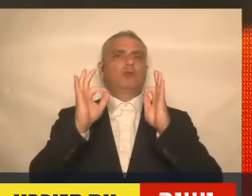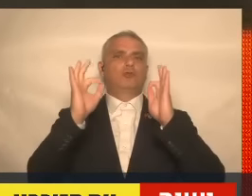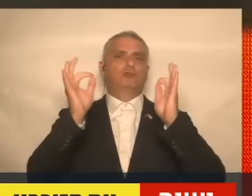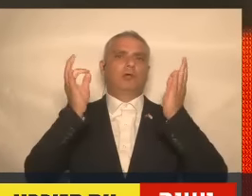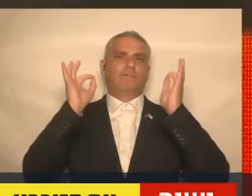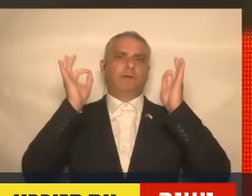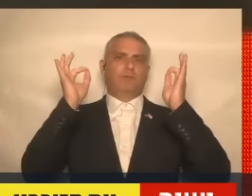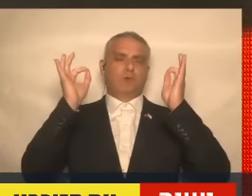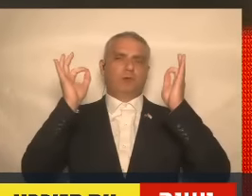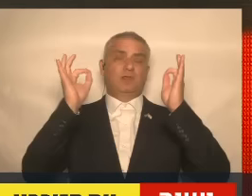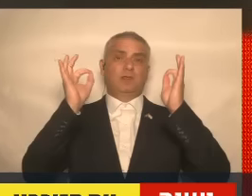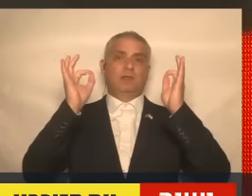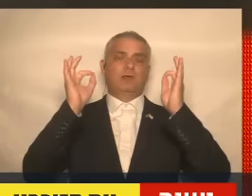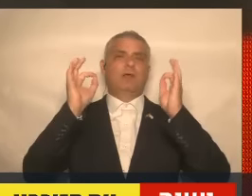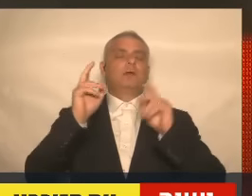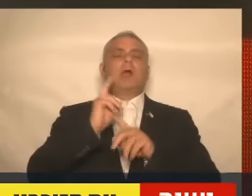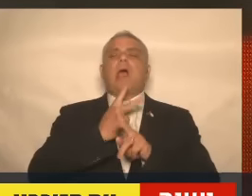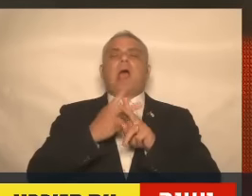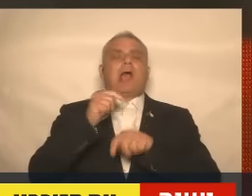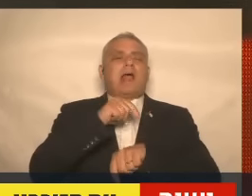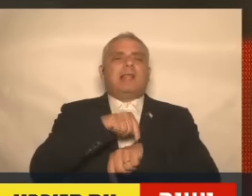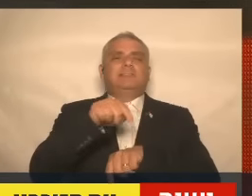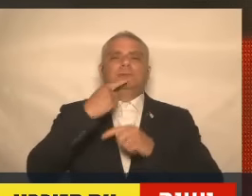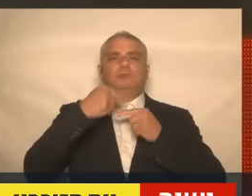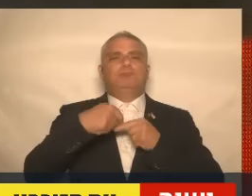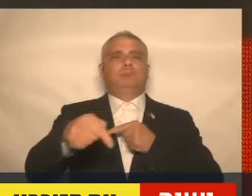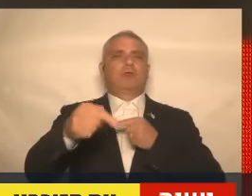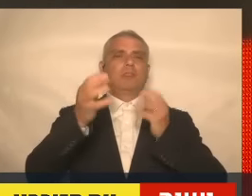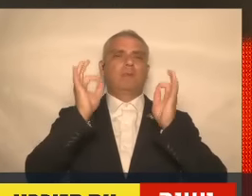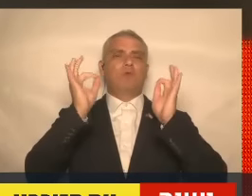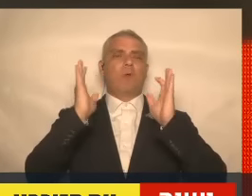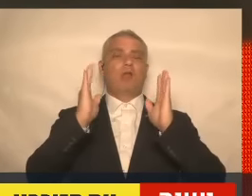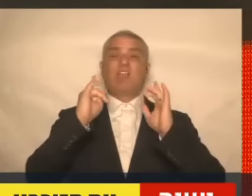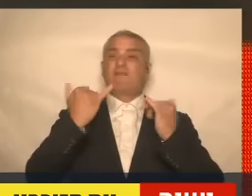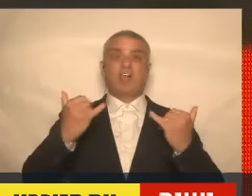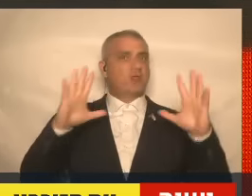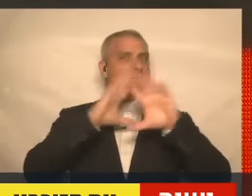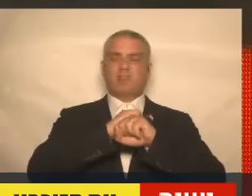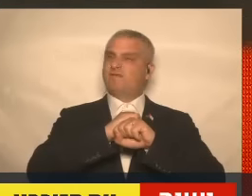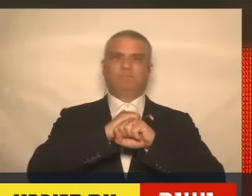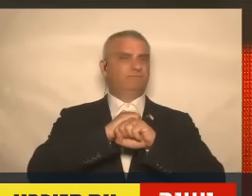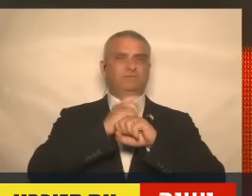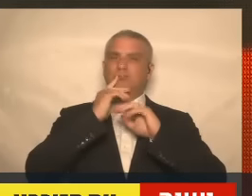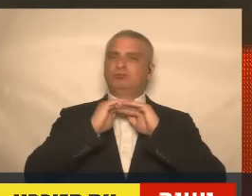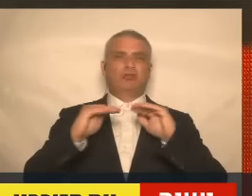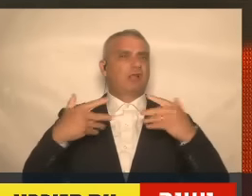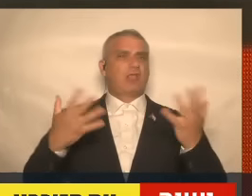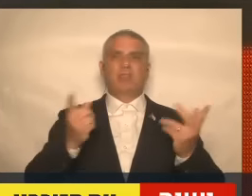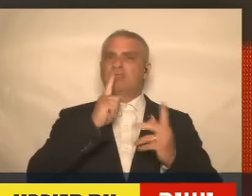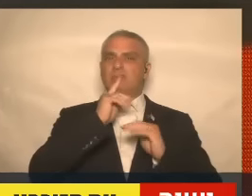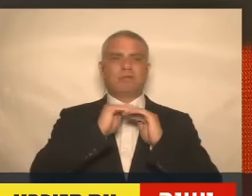מיוחדת השמורה רק לרגע הזה בשנה. אבל הערב אין לנו שקט ואין לנו